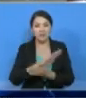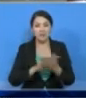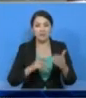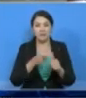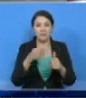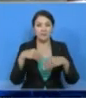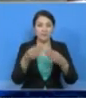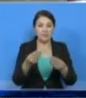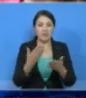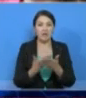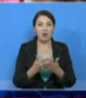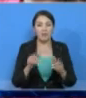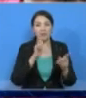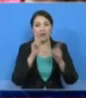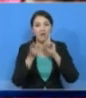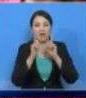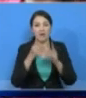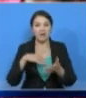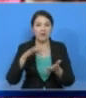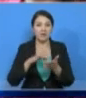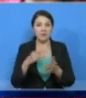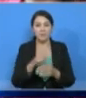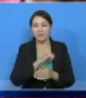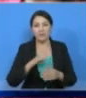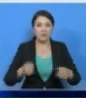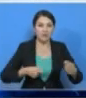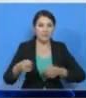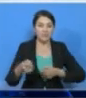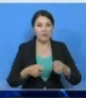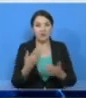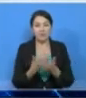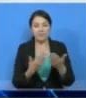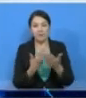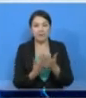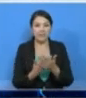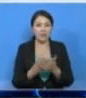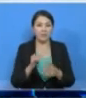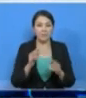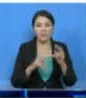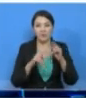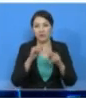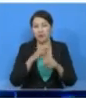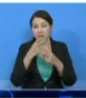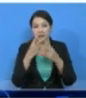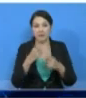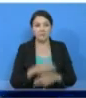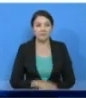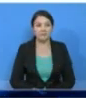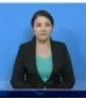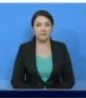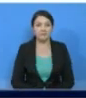берілді. Сондай ақ сессия отырысында қаладағы жергілікті өз өзін басқарудың аумақтық кеңесін құру жайындағы ұсыныс қаралды. Аумақтық